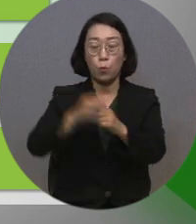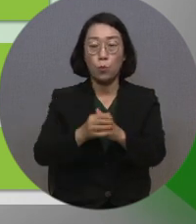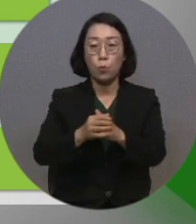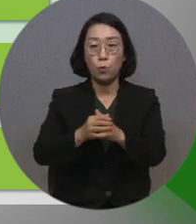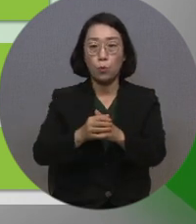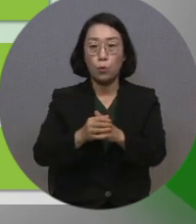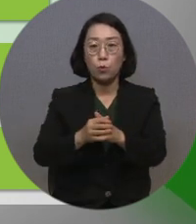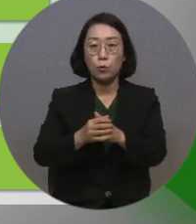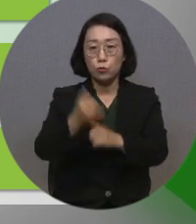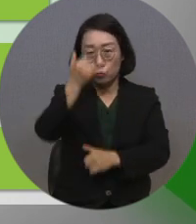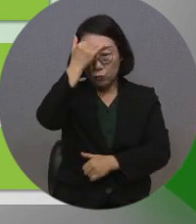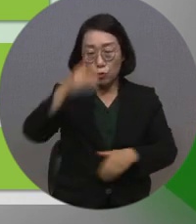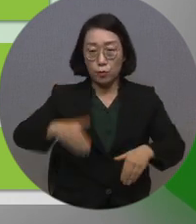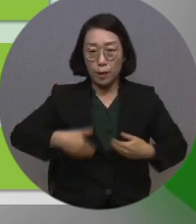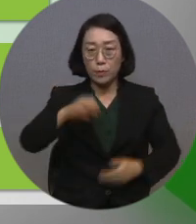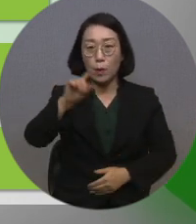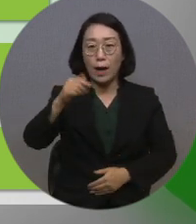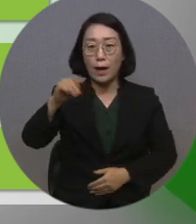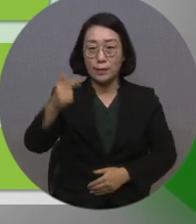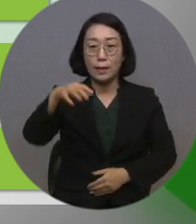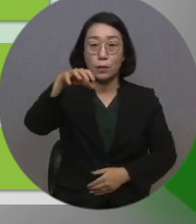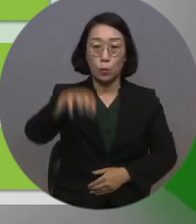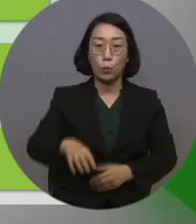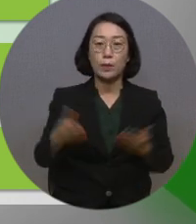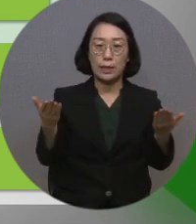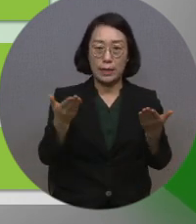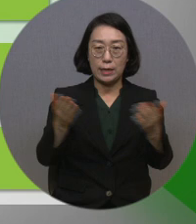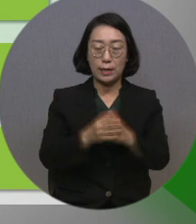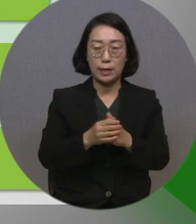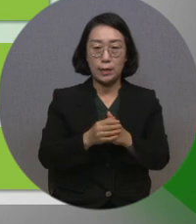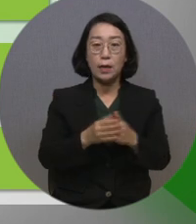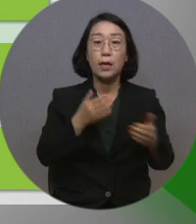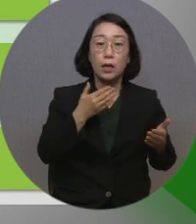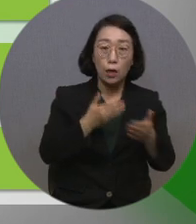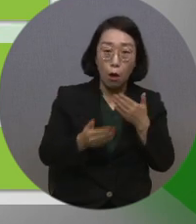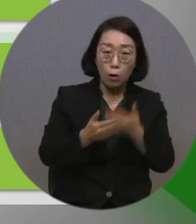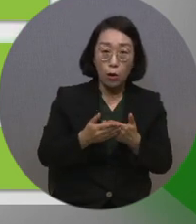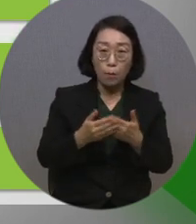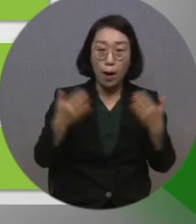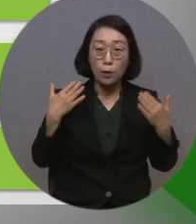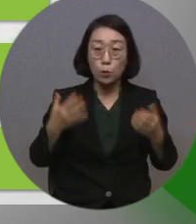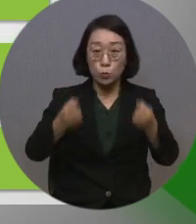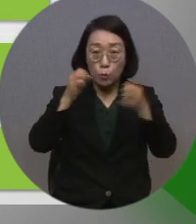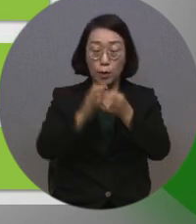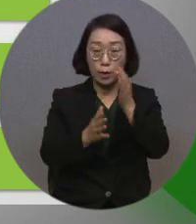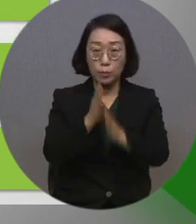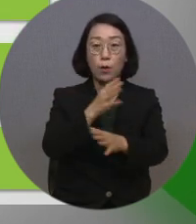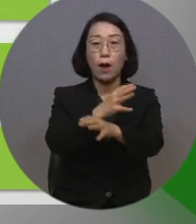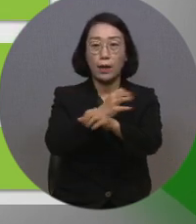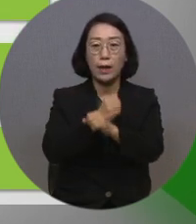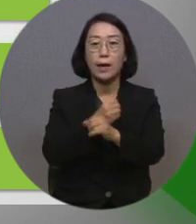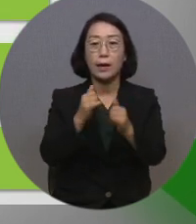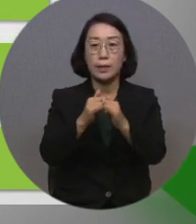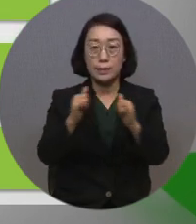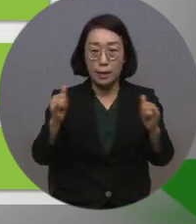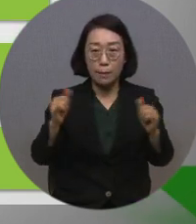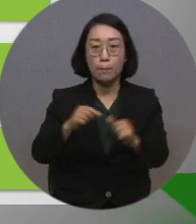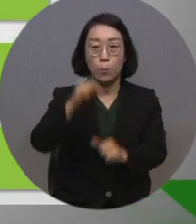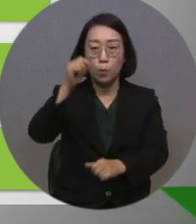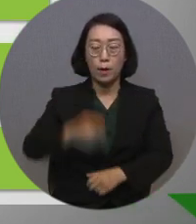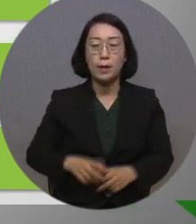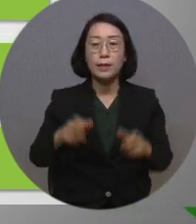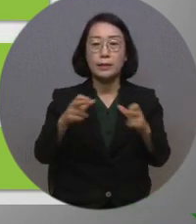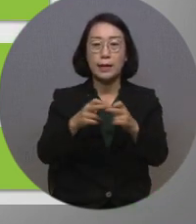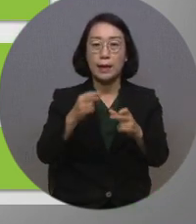근무지는 충청남도 아산시입니다. 경력과 학력은 무관하며 계약직을 모집합니다.